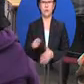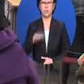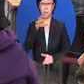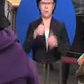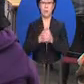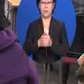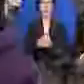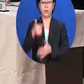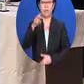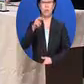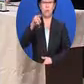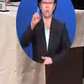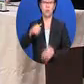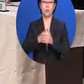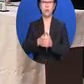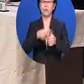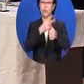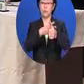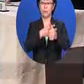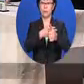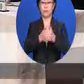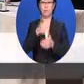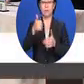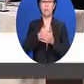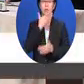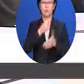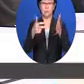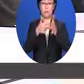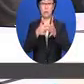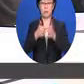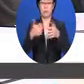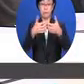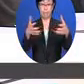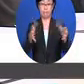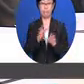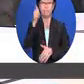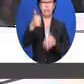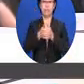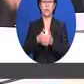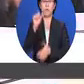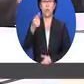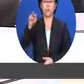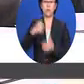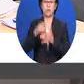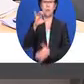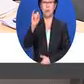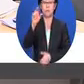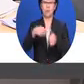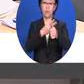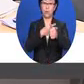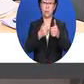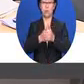공청회는 남서울대학교 양숙미 교수의 진행으로 복지재단 태스크포스 팀장인 호서대학교 이용재